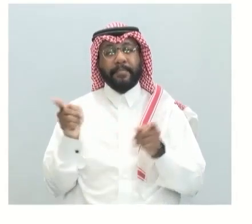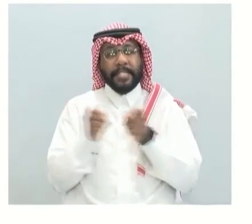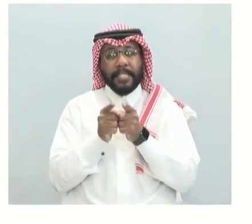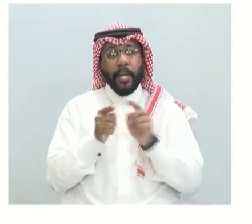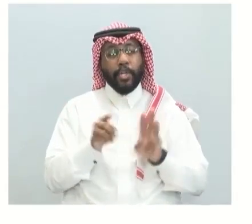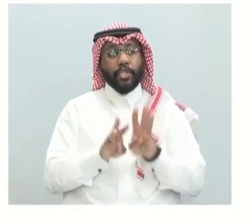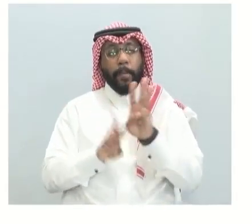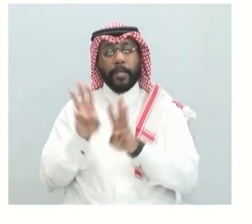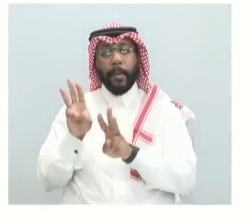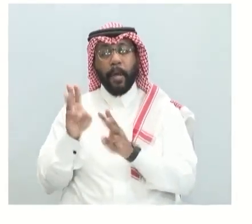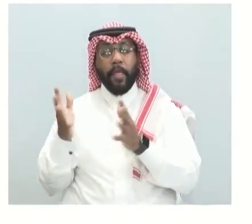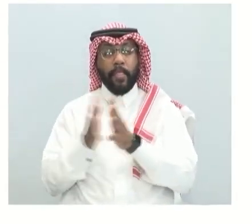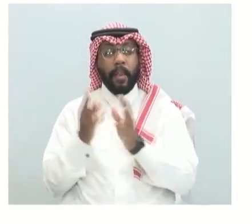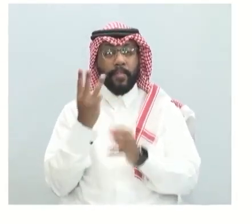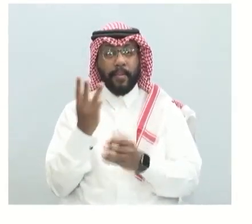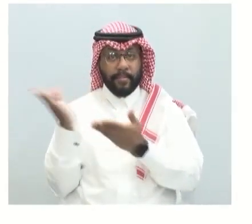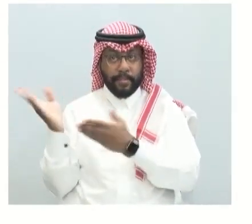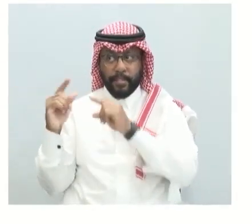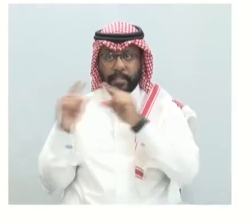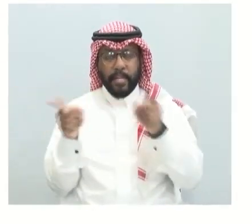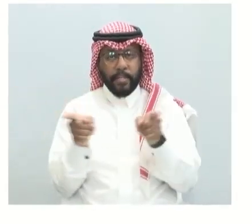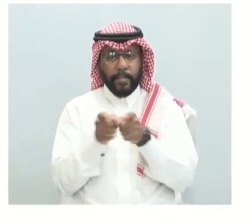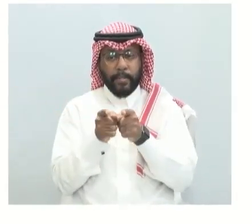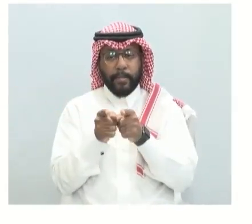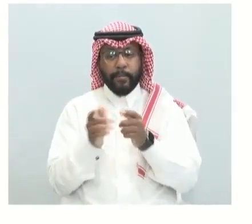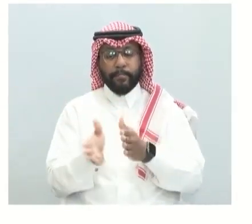بين الانترنت والشبكه العنكبوتيه العالميه